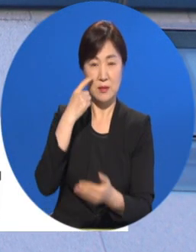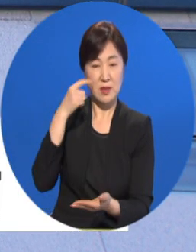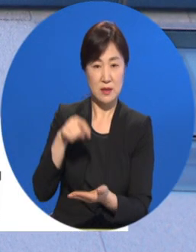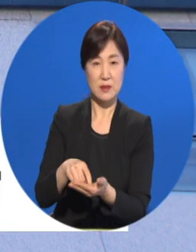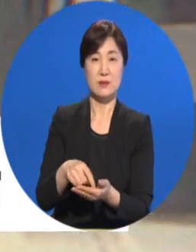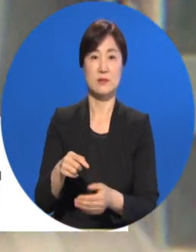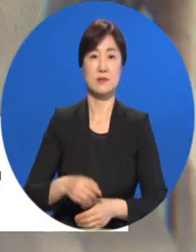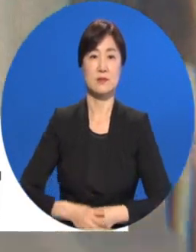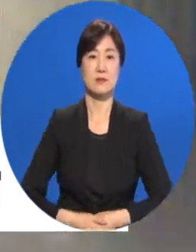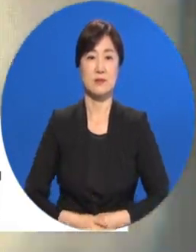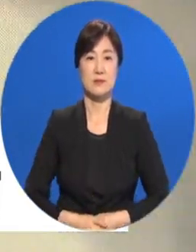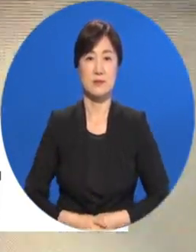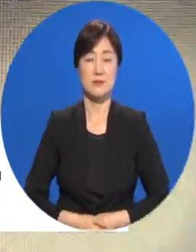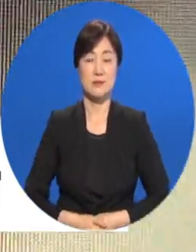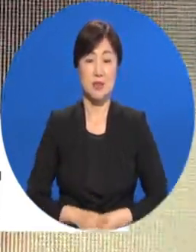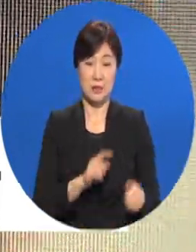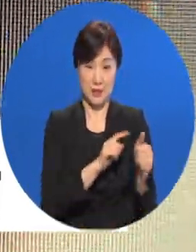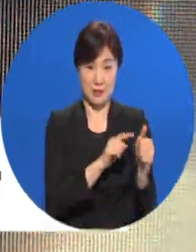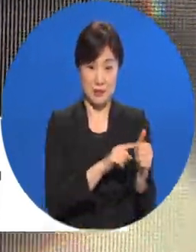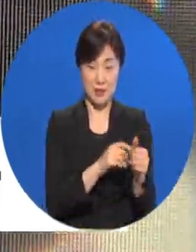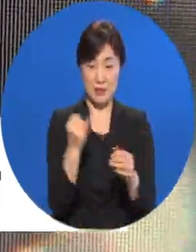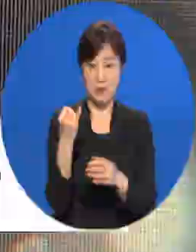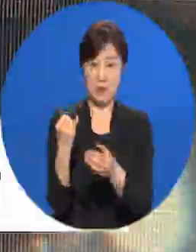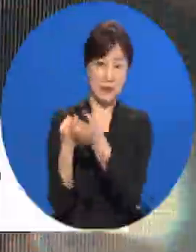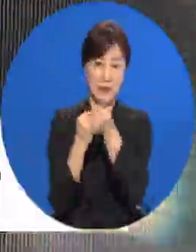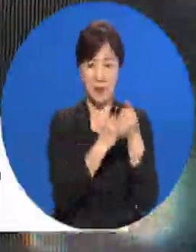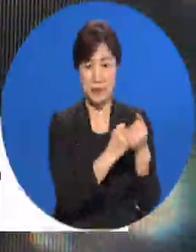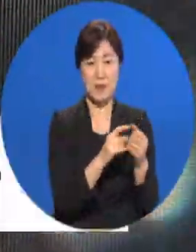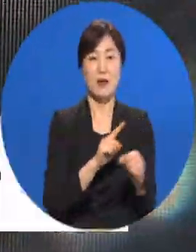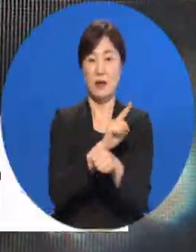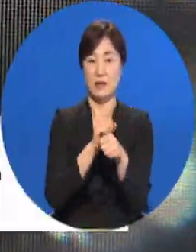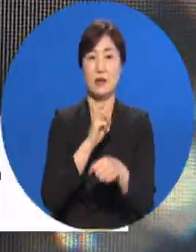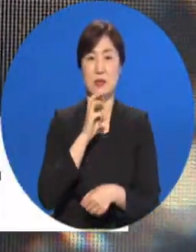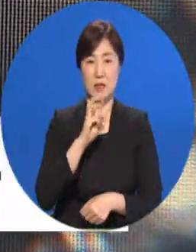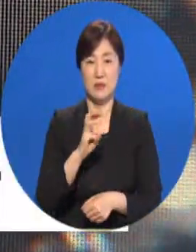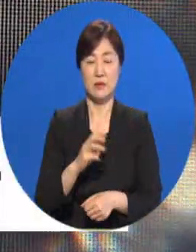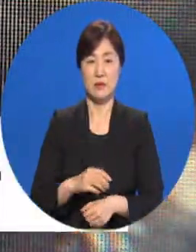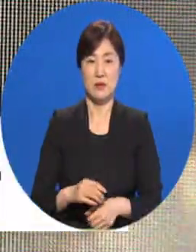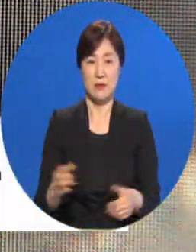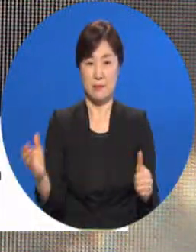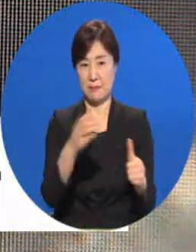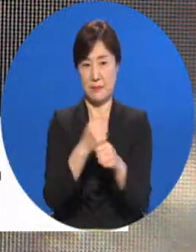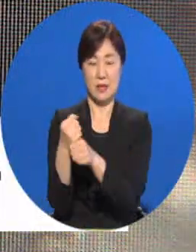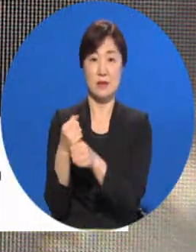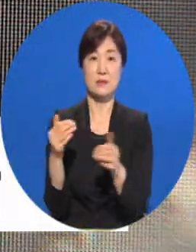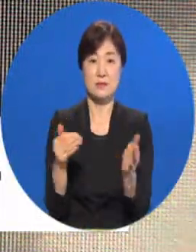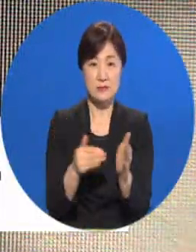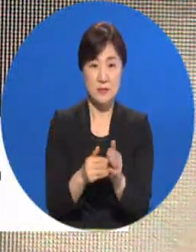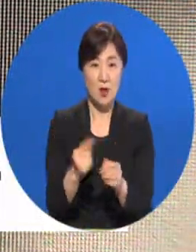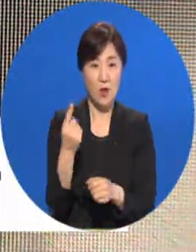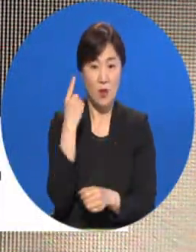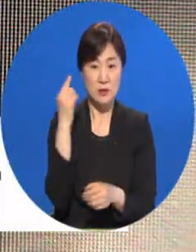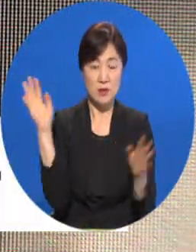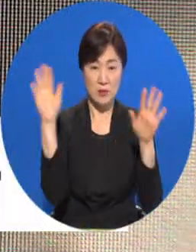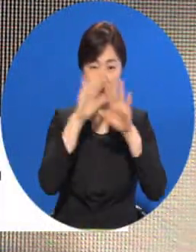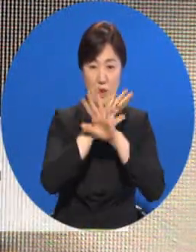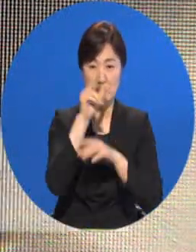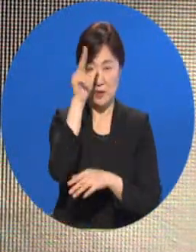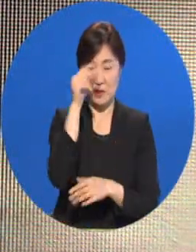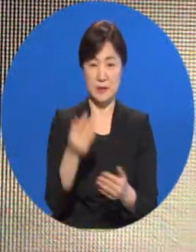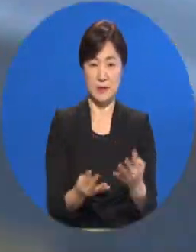발견했습니다. A씨는 여성을 납치한 지 1시간 30여 분 만에 현행범으로 체포됐고 어젯밤